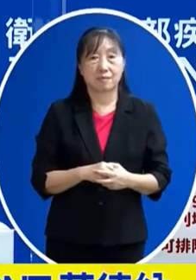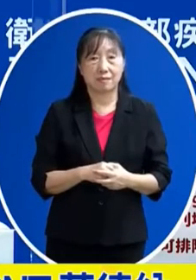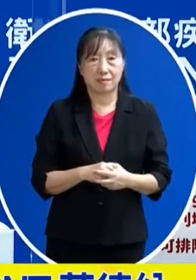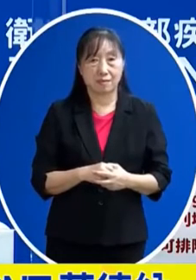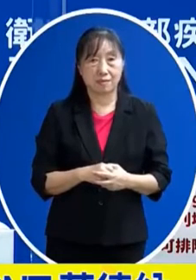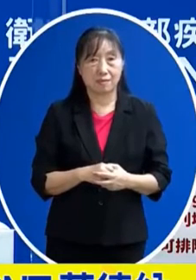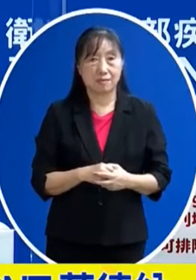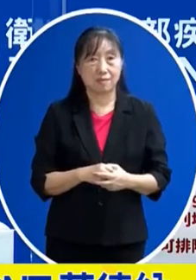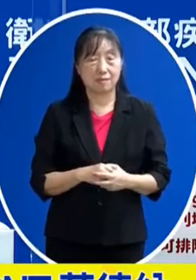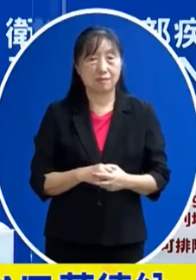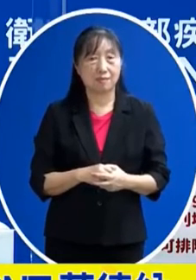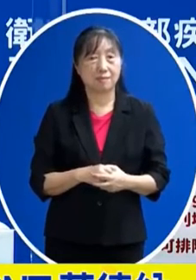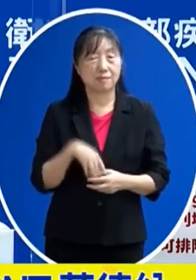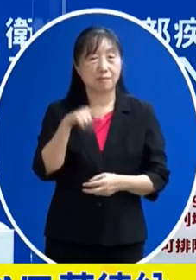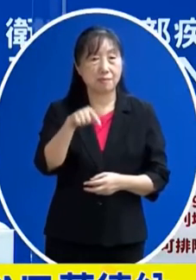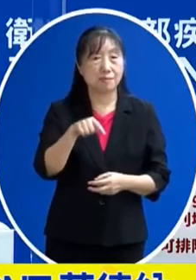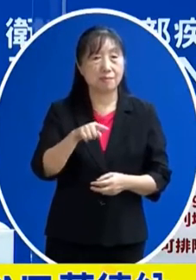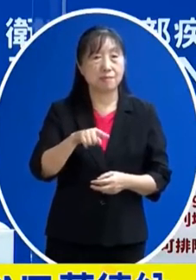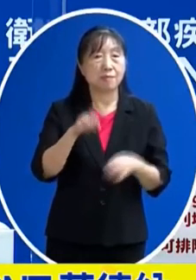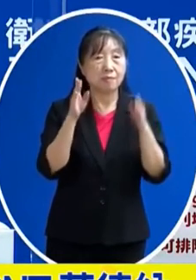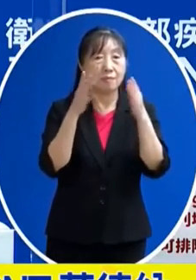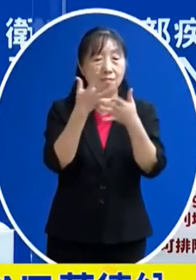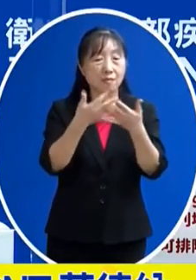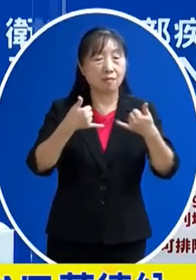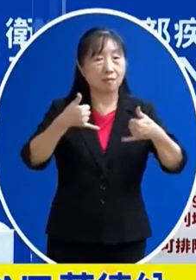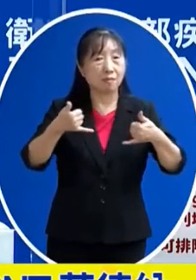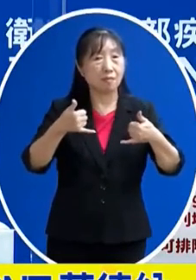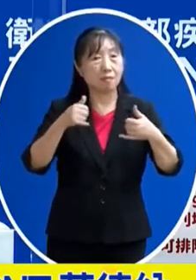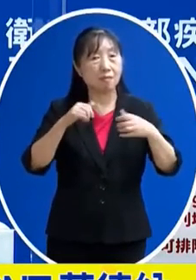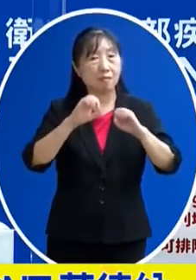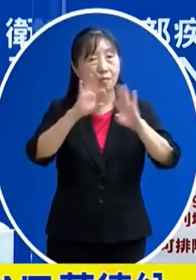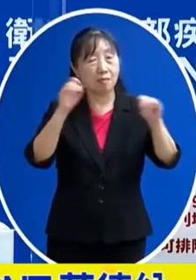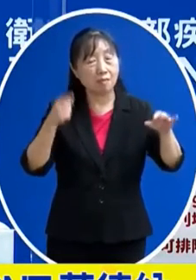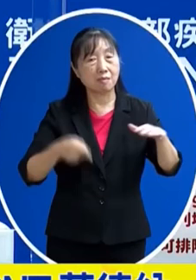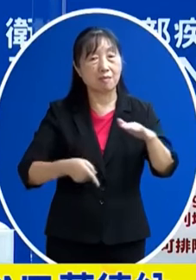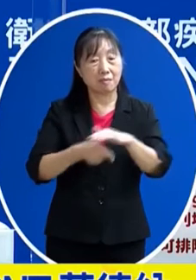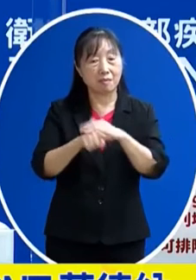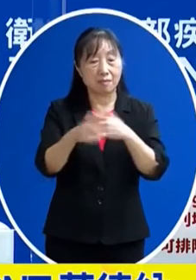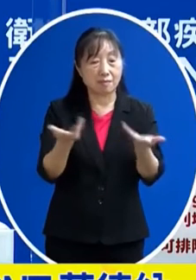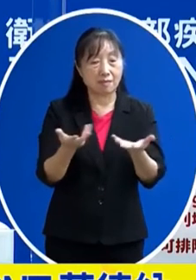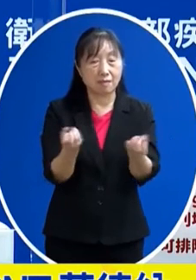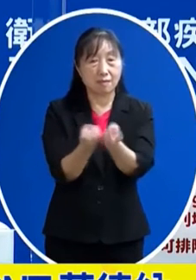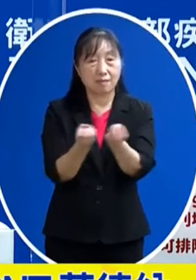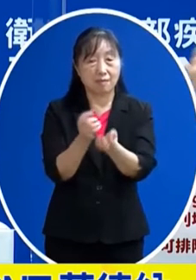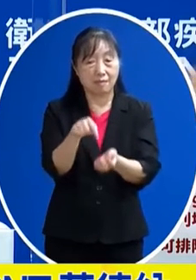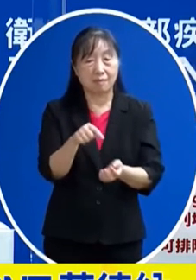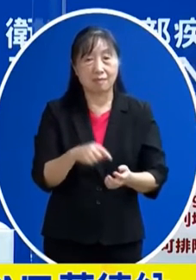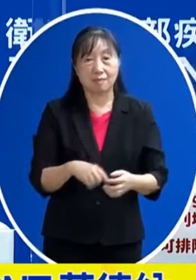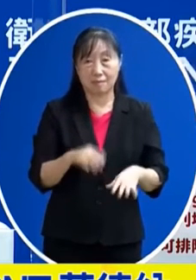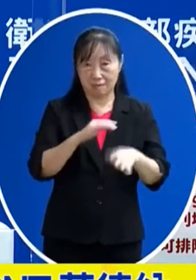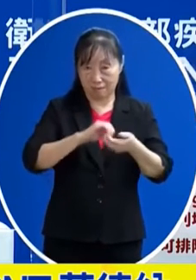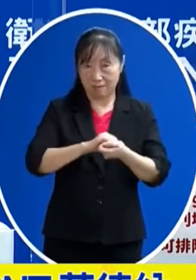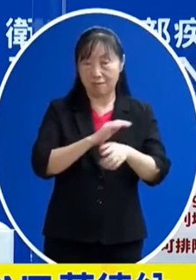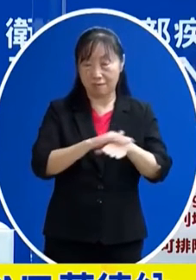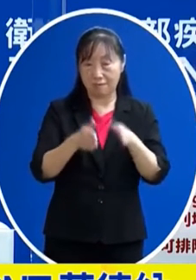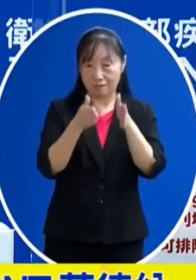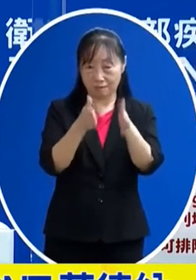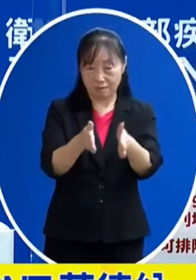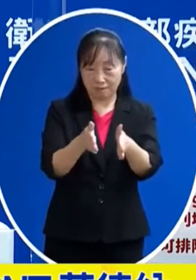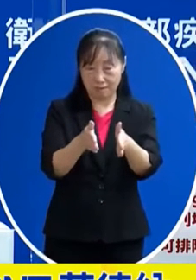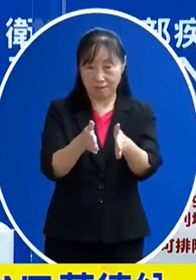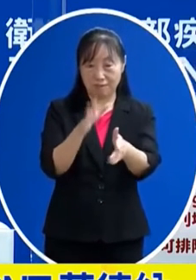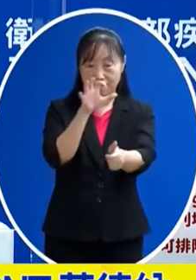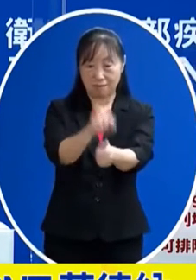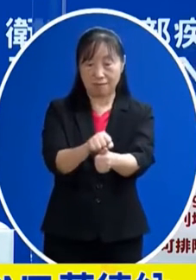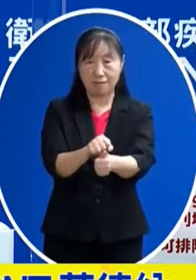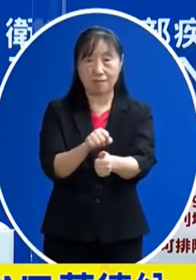那陆续在网络上有这种违法的个人行为的部分，我们一定会去查处。